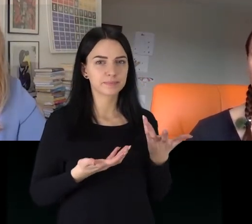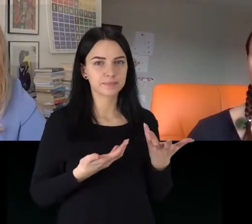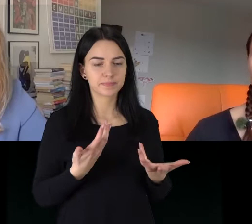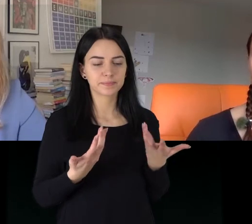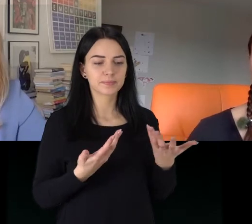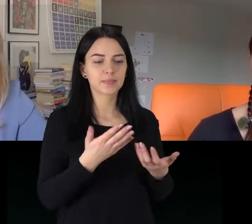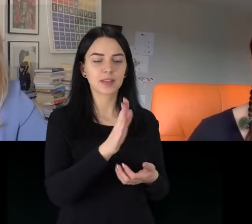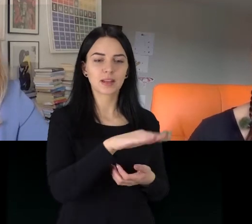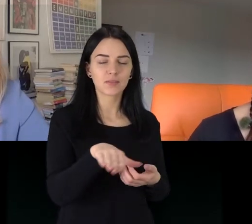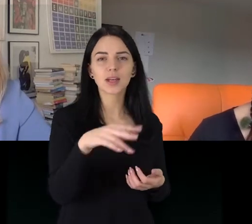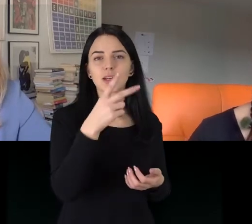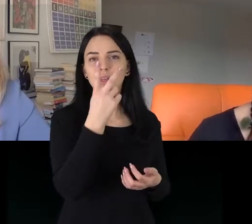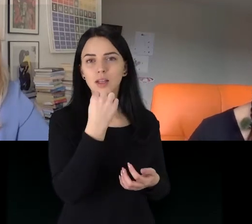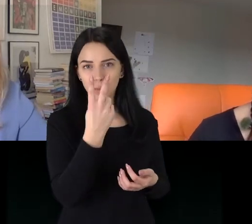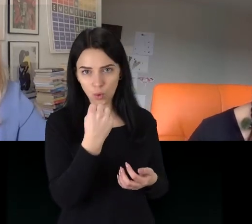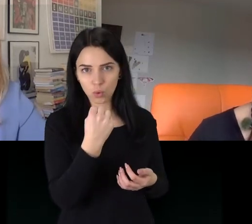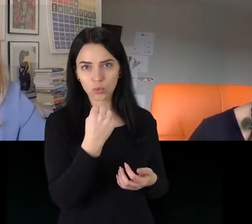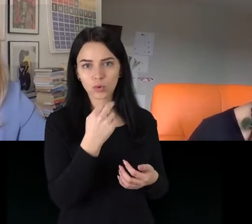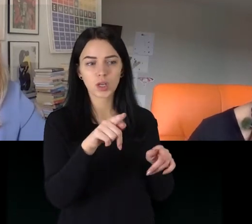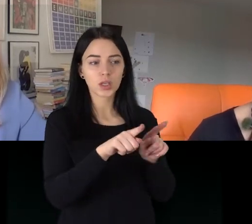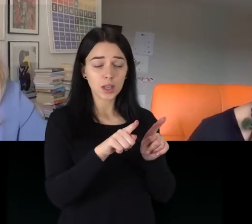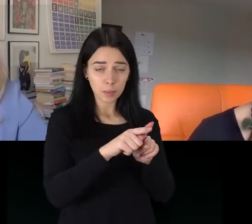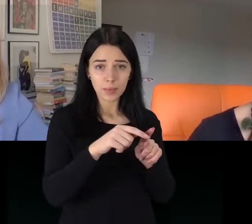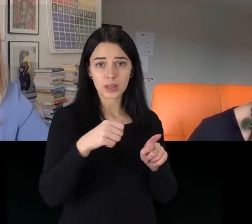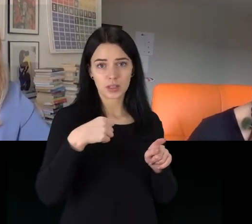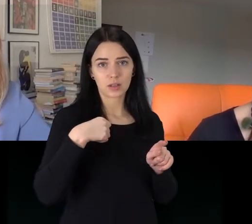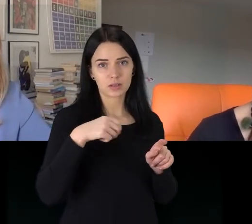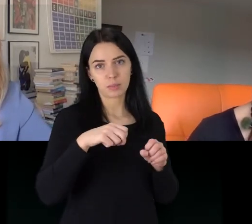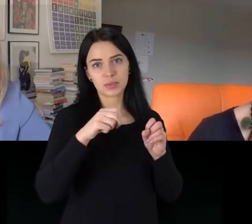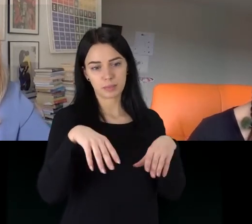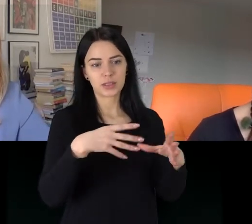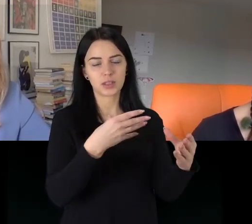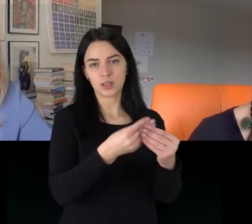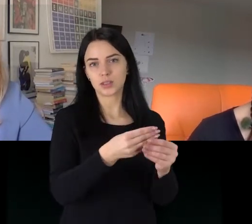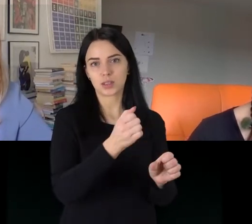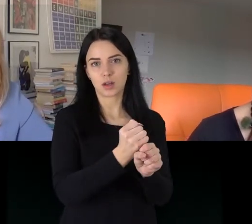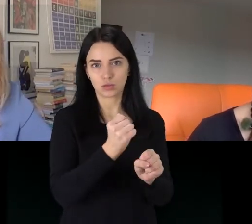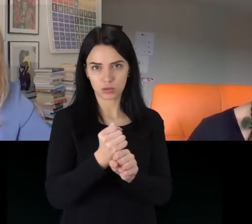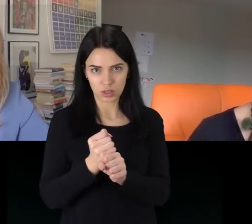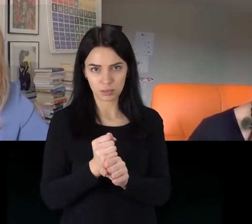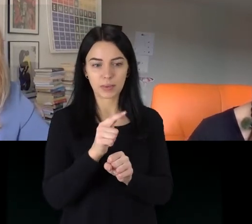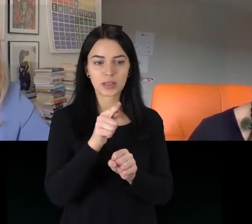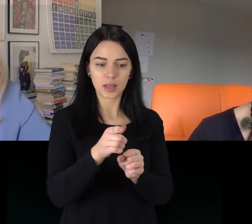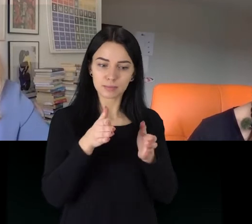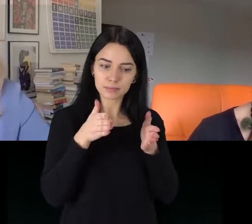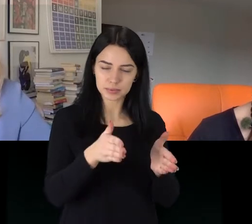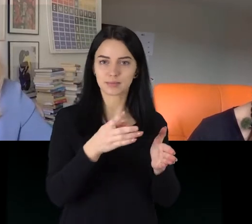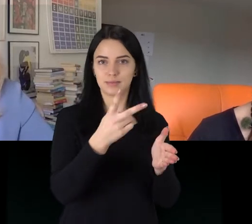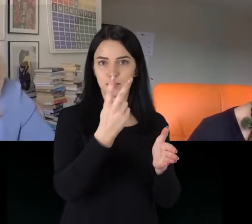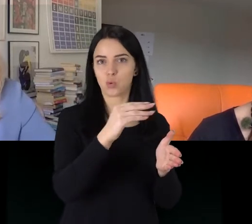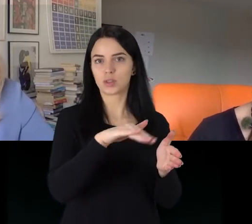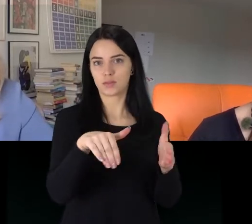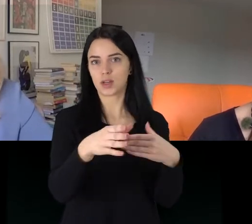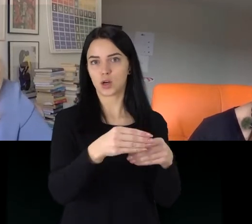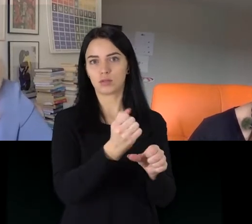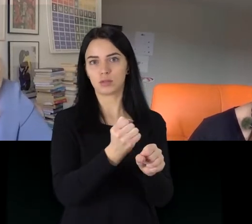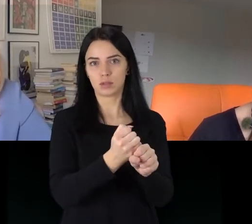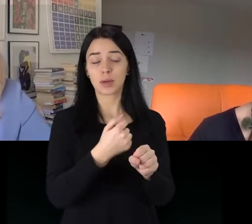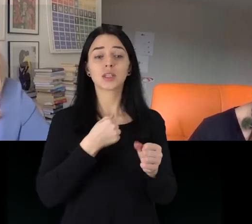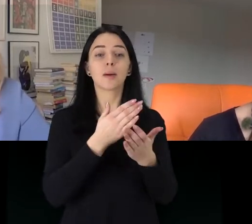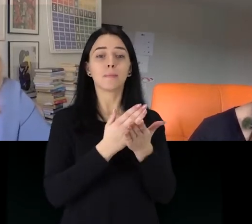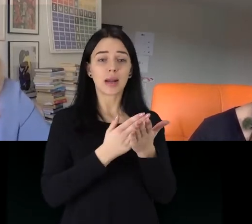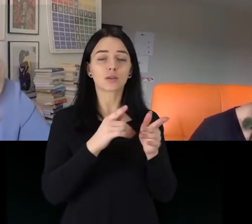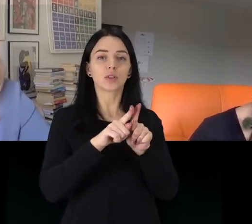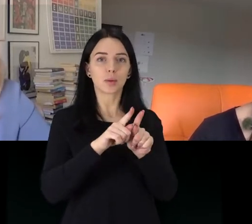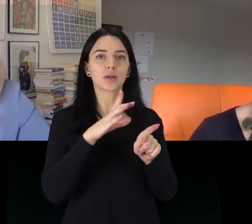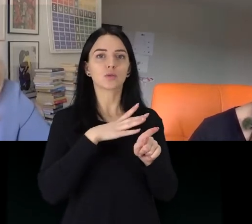su vaikais ir paaugliais dirba irgi žmonės, kurie yra paruošti dirbti su vaikais ir paaugliais, ar ne? Tai aš esu turėjęs savo praktikoje taip